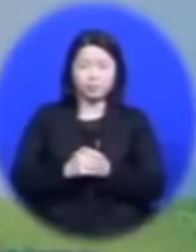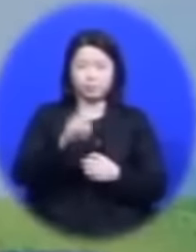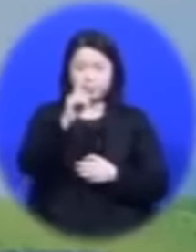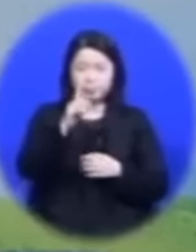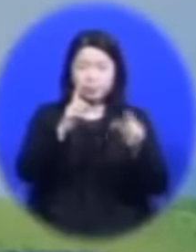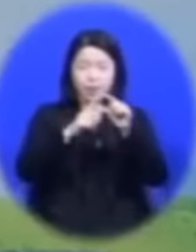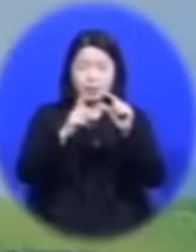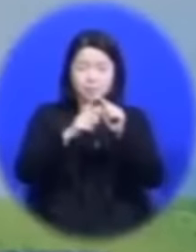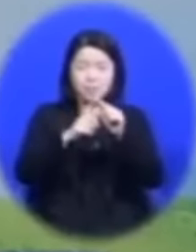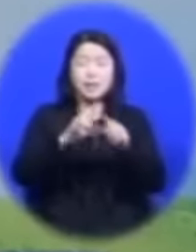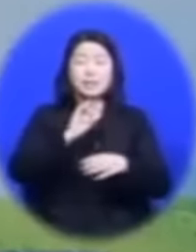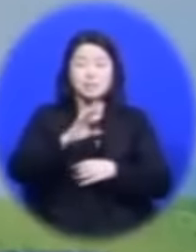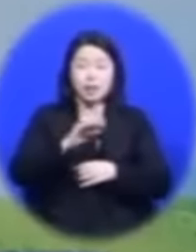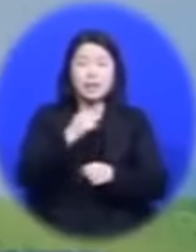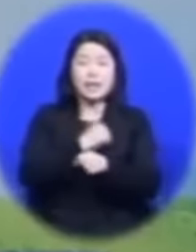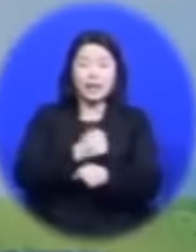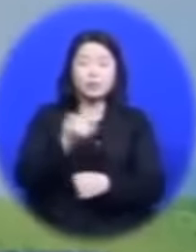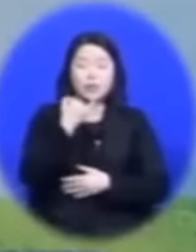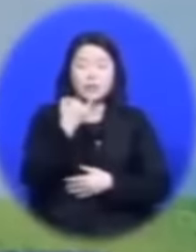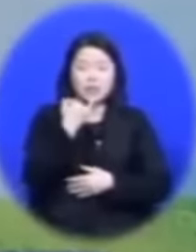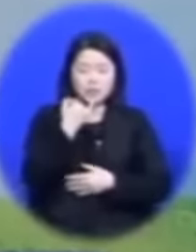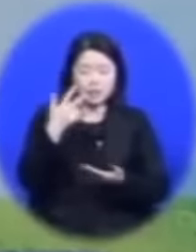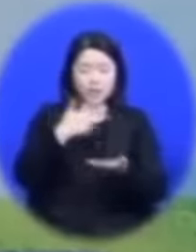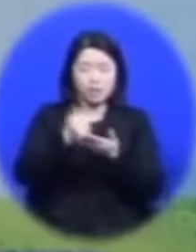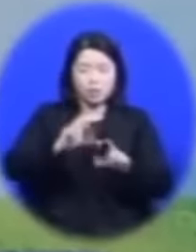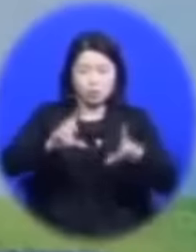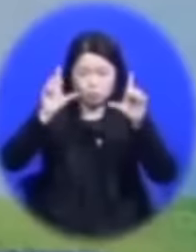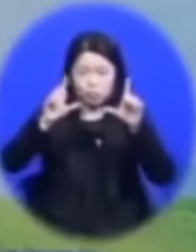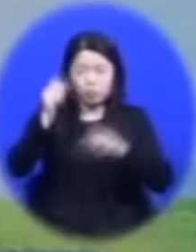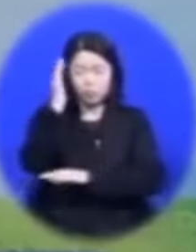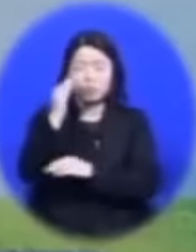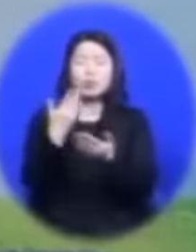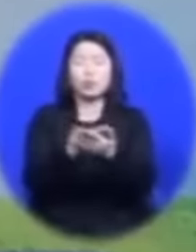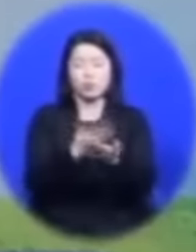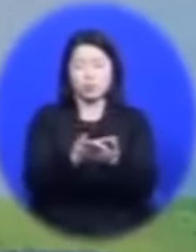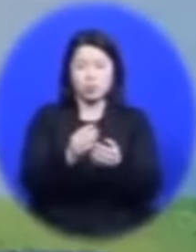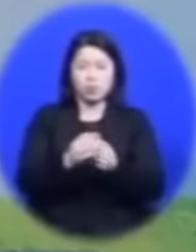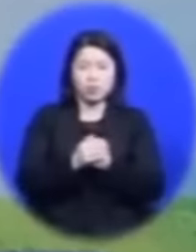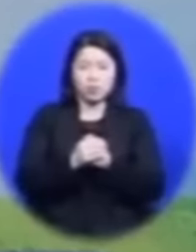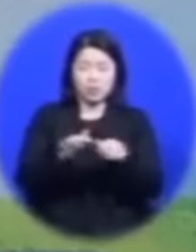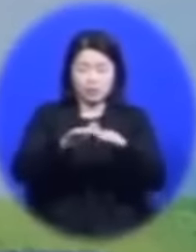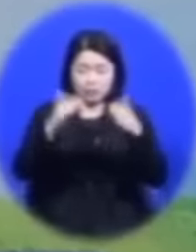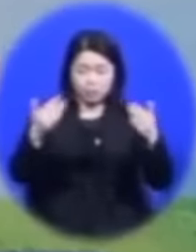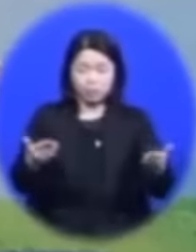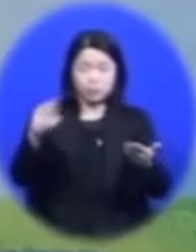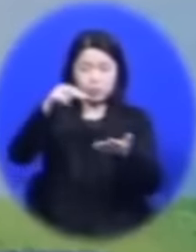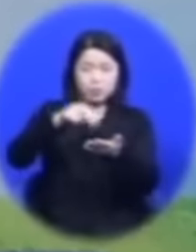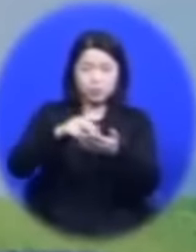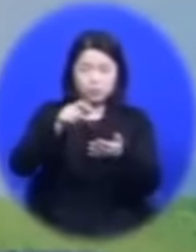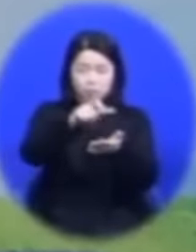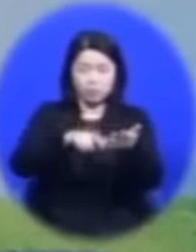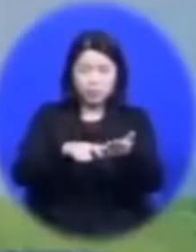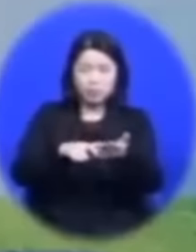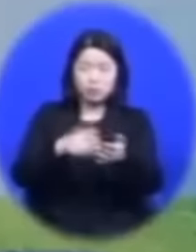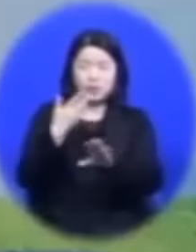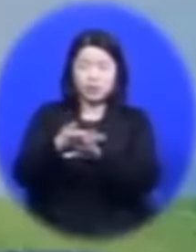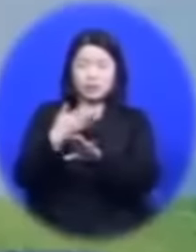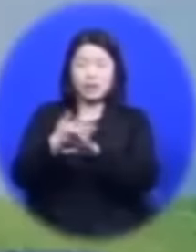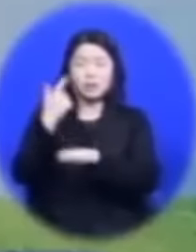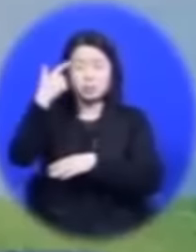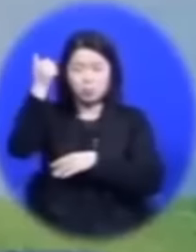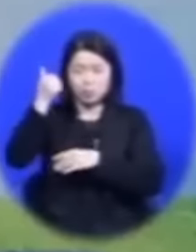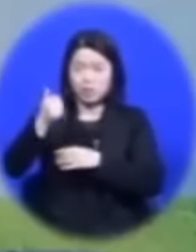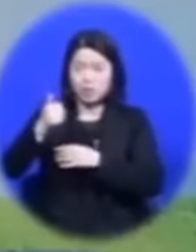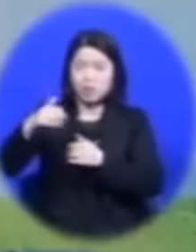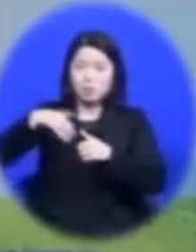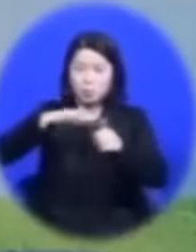한마디만 하고 내려와도 좋으니까 주일에서 설교하시라. 교단에서 설교 목사를 보내겠다고, 우리 목사님 말문 터졌으니까